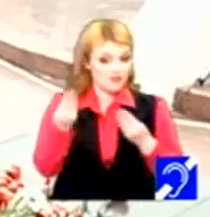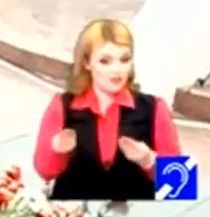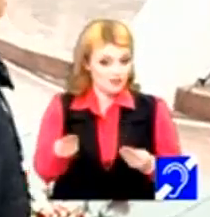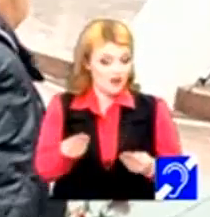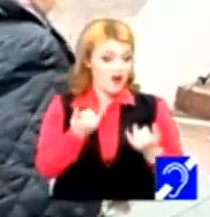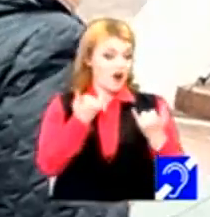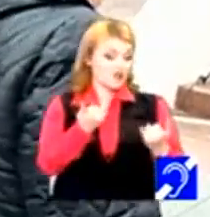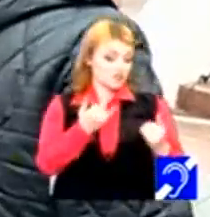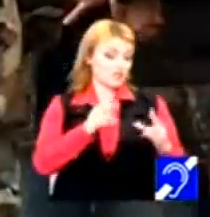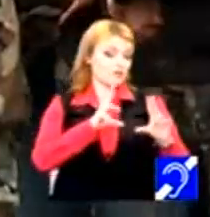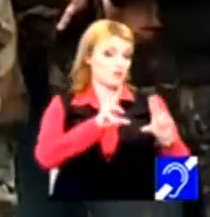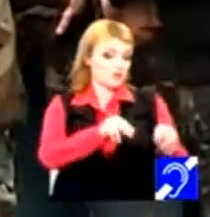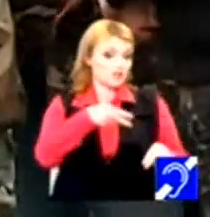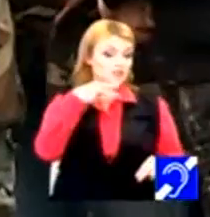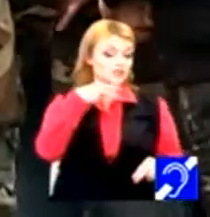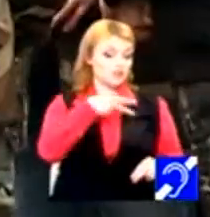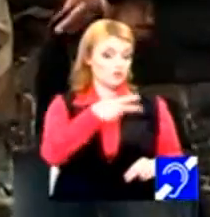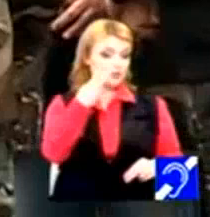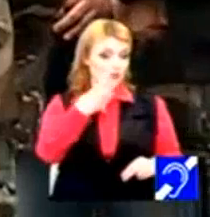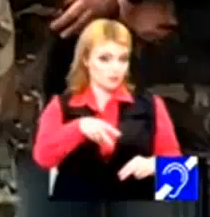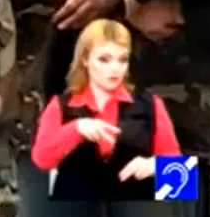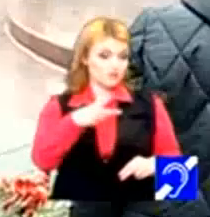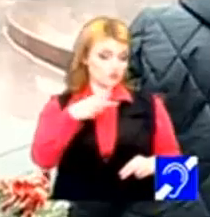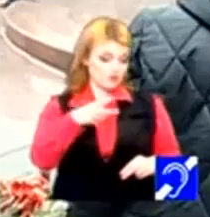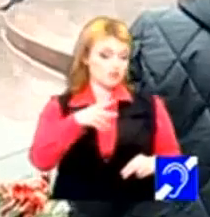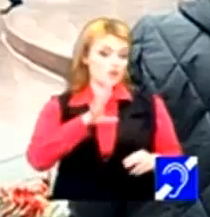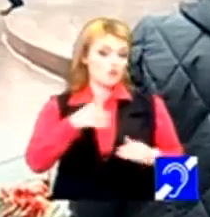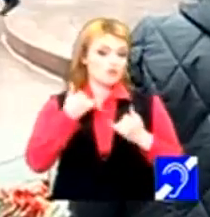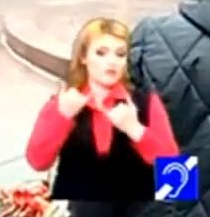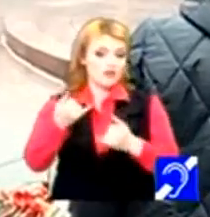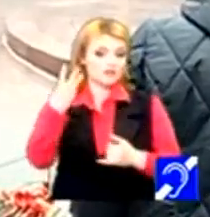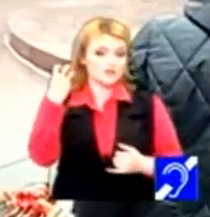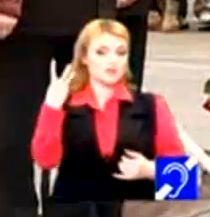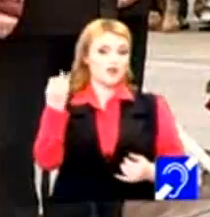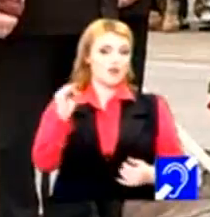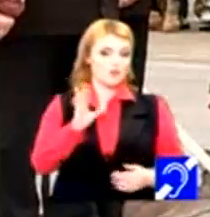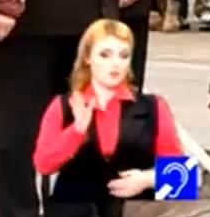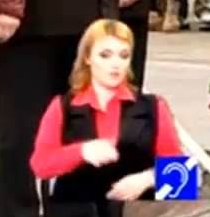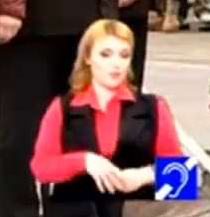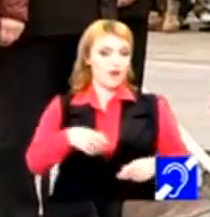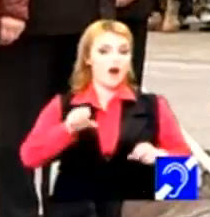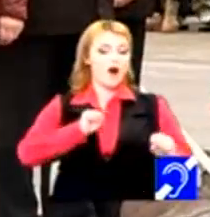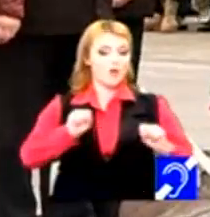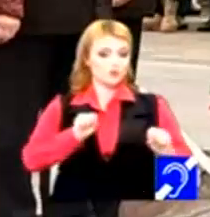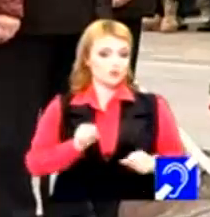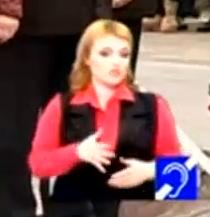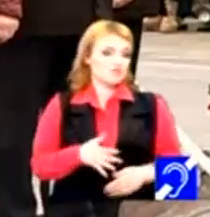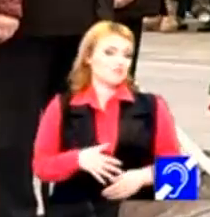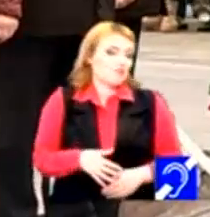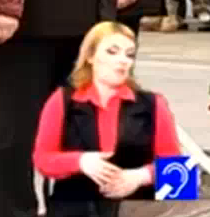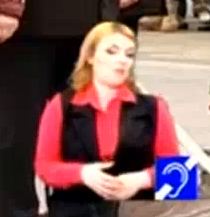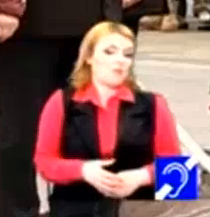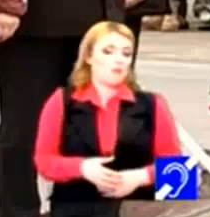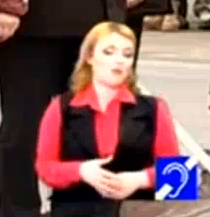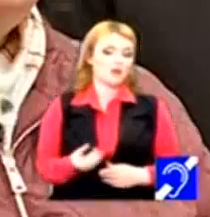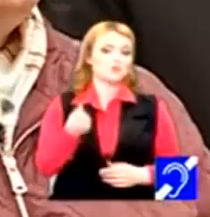s-au promis din 2020 ni se dea 300. E suma mică care noi nu putem să acoperim toate cheltuielile. Autoritățile strâng neputincioase de